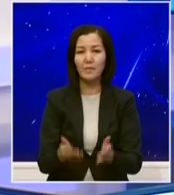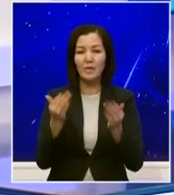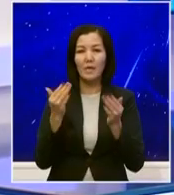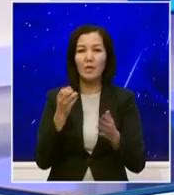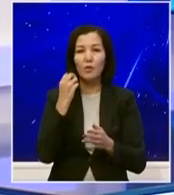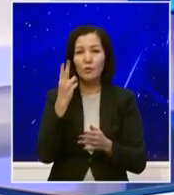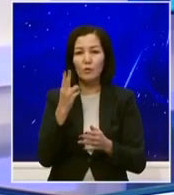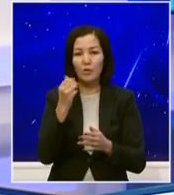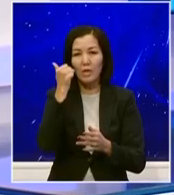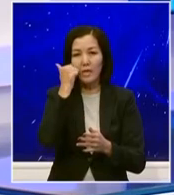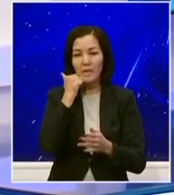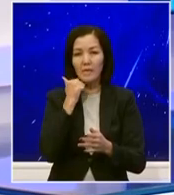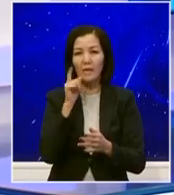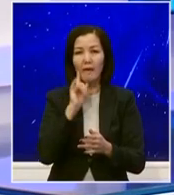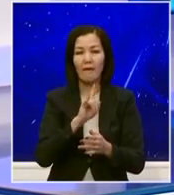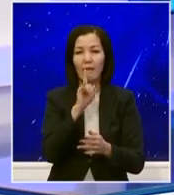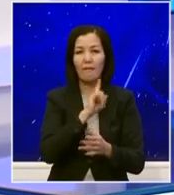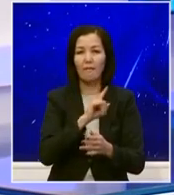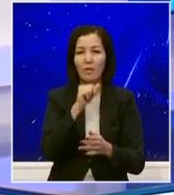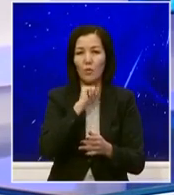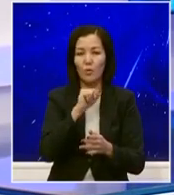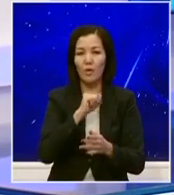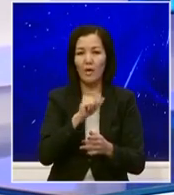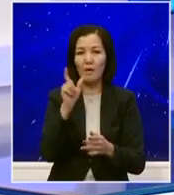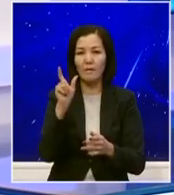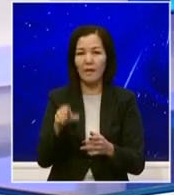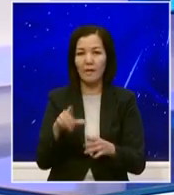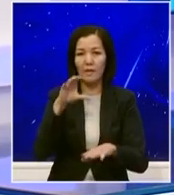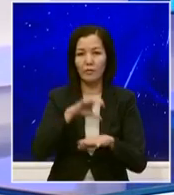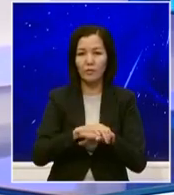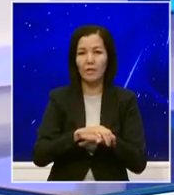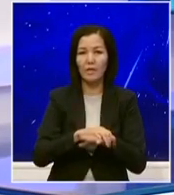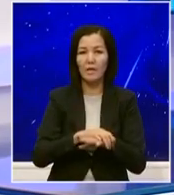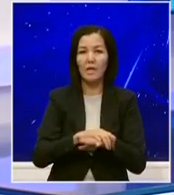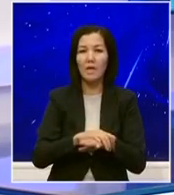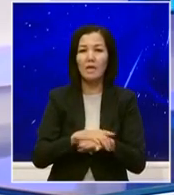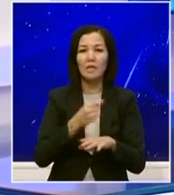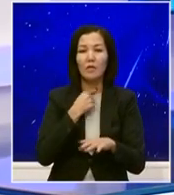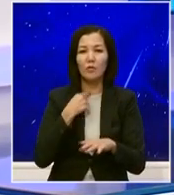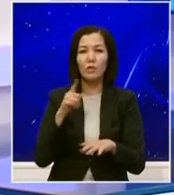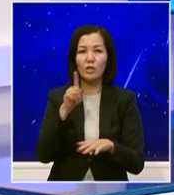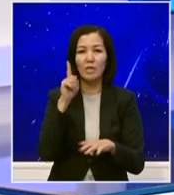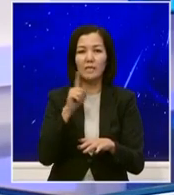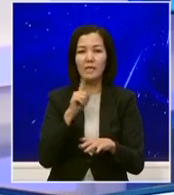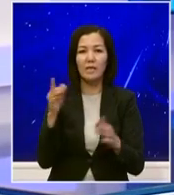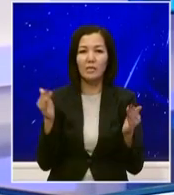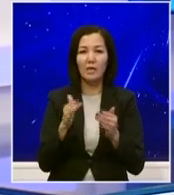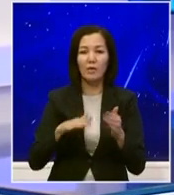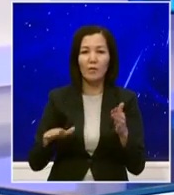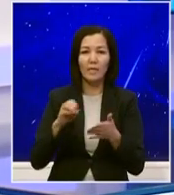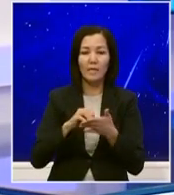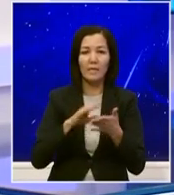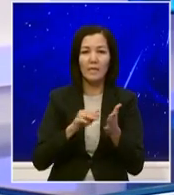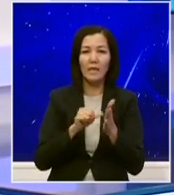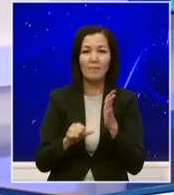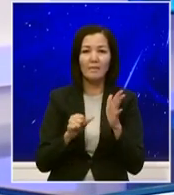Тапа-тал түсте егде жастағы әйелді тонаған азамат ұсталды. Оқиға Талдықорғанда жастар шағын ауданында тіркелген. 66 жастағы тұрғын көшеде